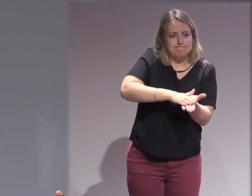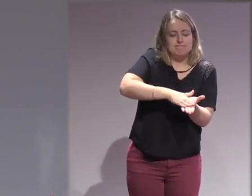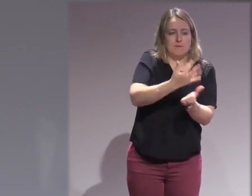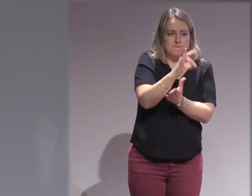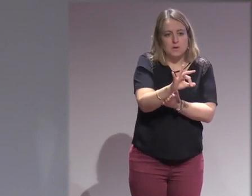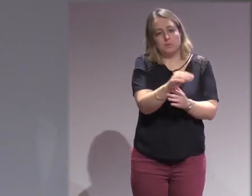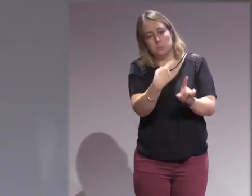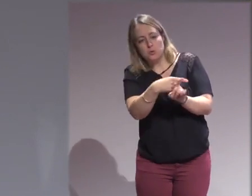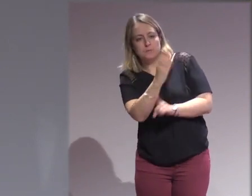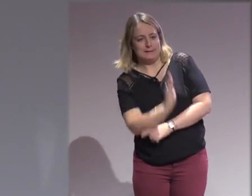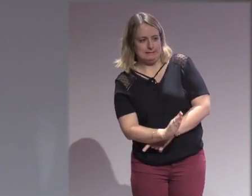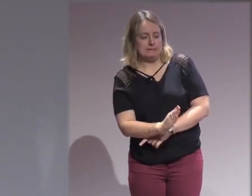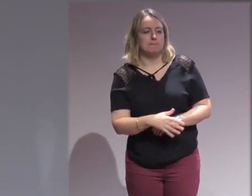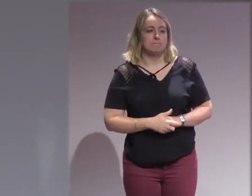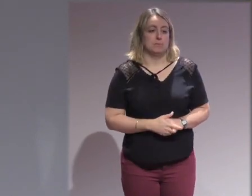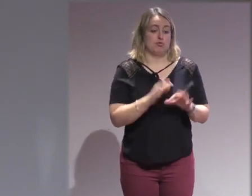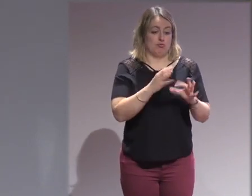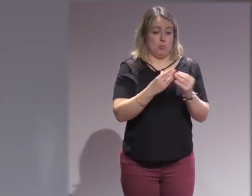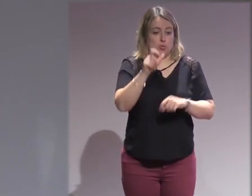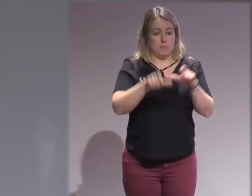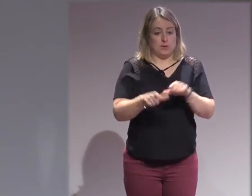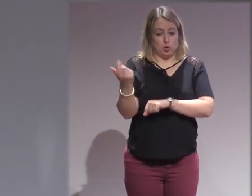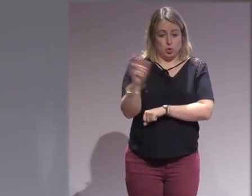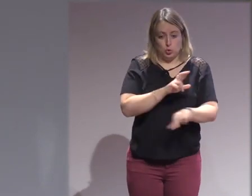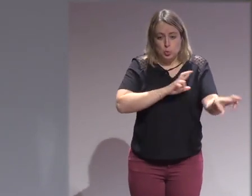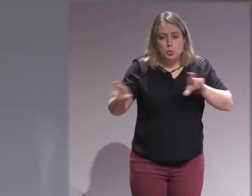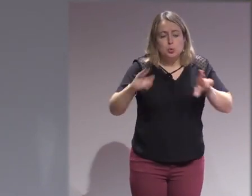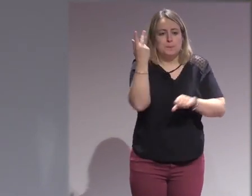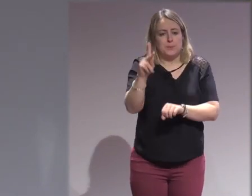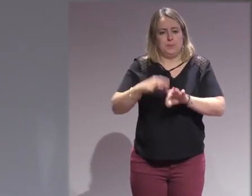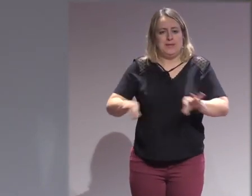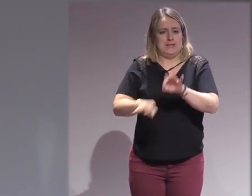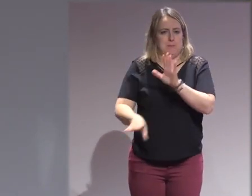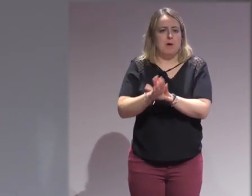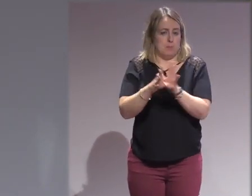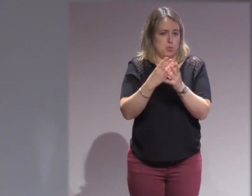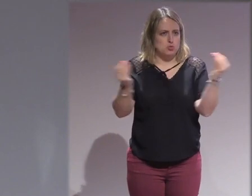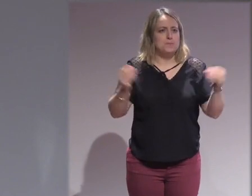droit international, de la mobilisation des adoptés qui reviennent, et c'est propre à chaque pays de départ.